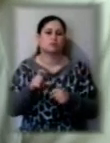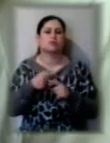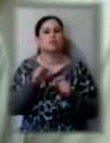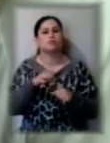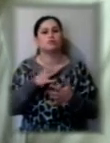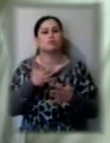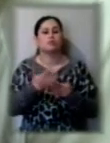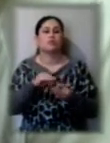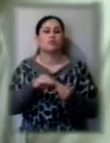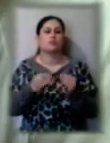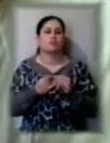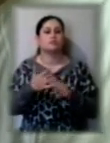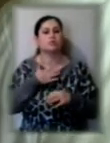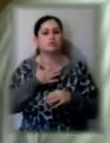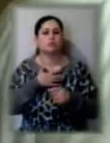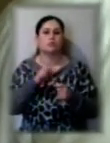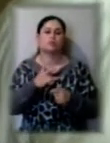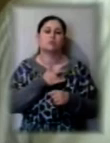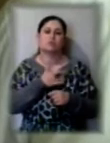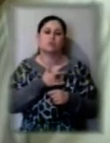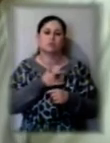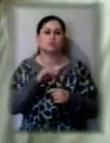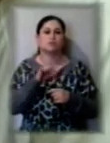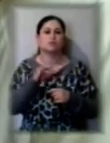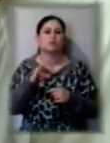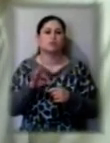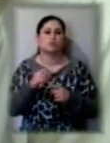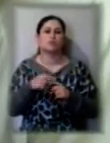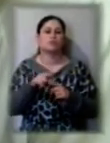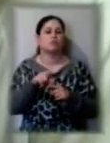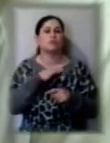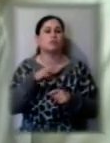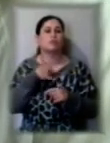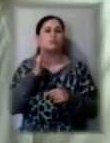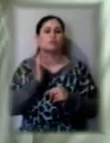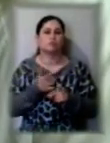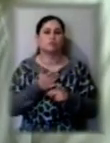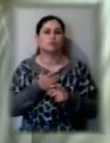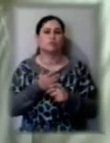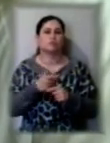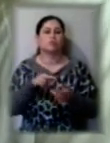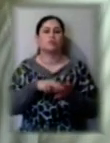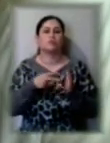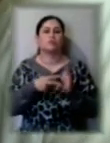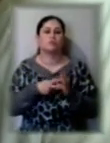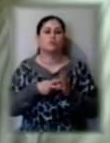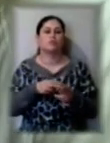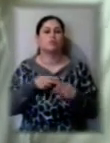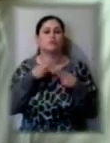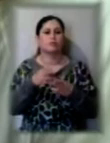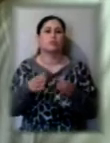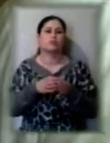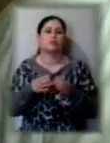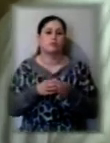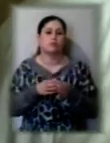проблеми з диханням, або серцево-судинні. Тобто ми будемо планувати виїзди бригадою,